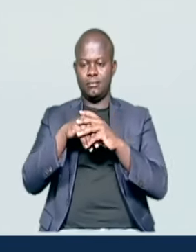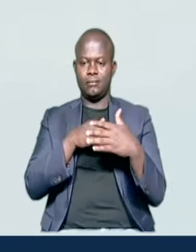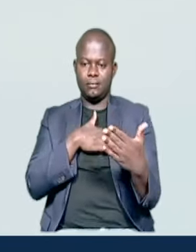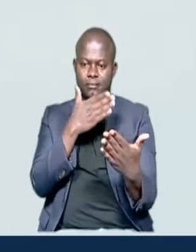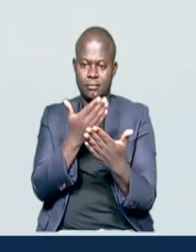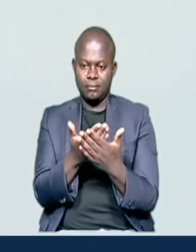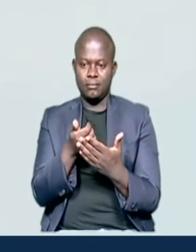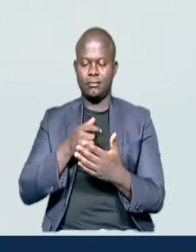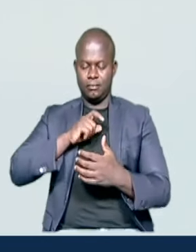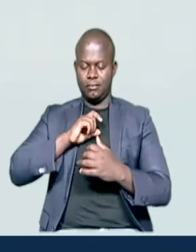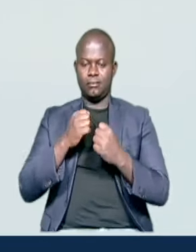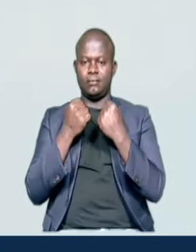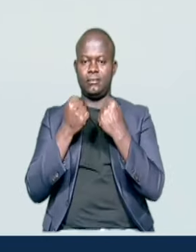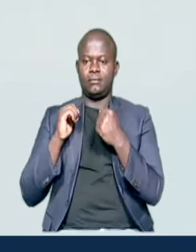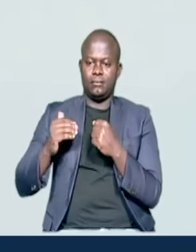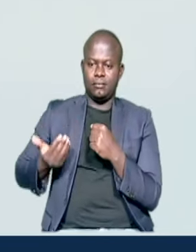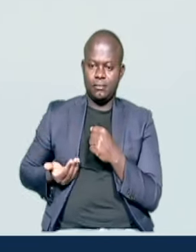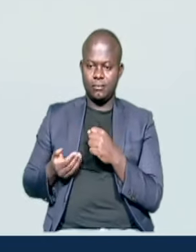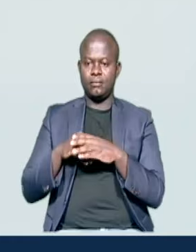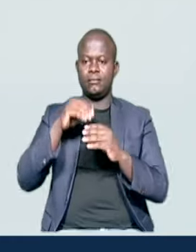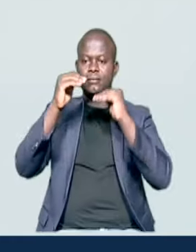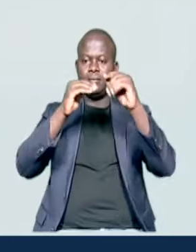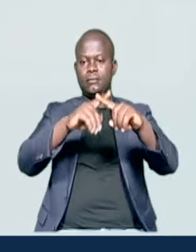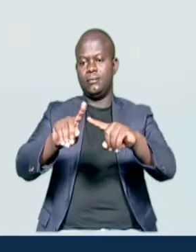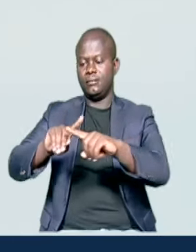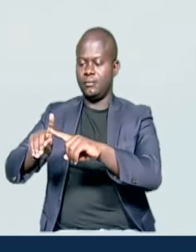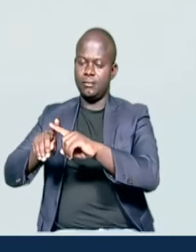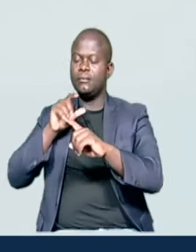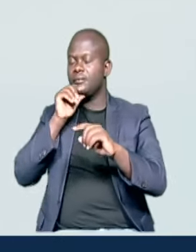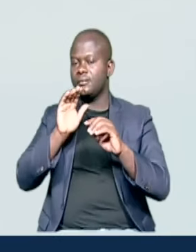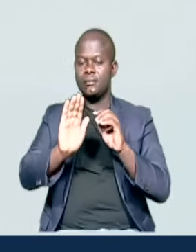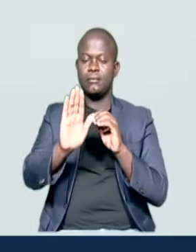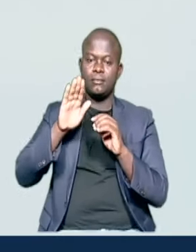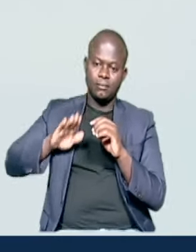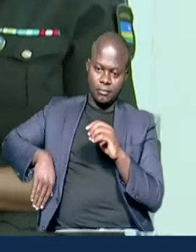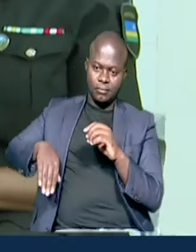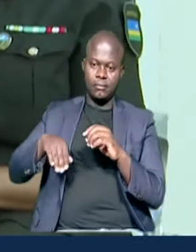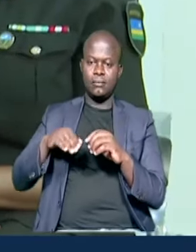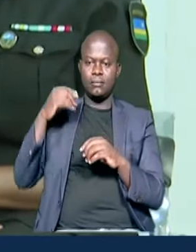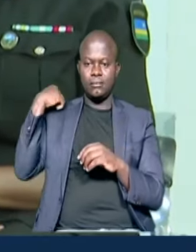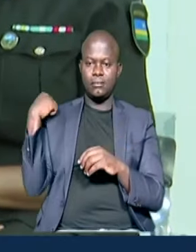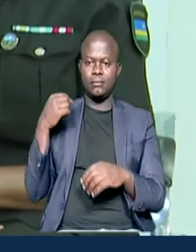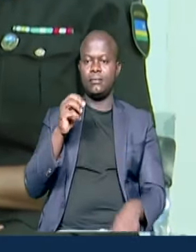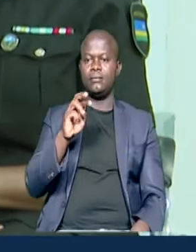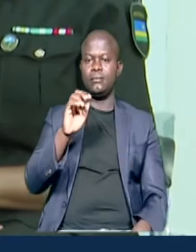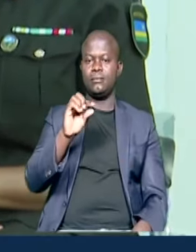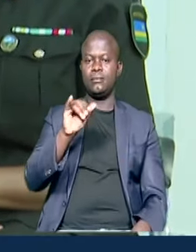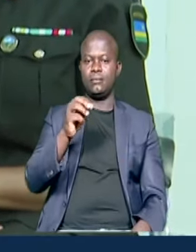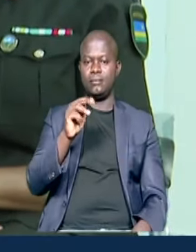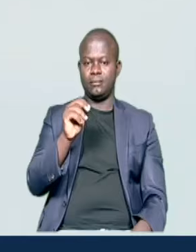bwitange bw'izi ntwari abagore mu nzego zitandukanye ntibasigaye urugero ni Colonel Muragijimana turi